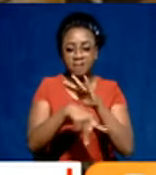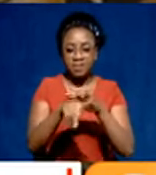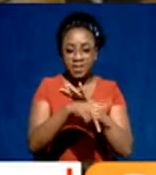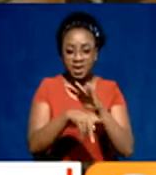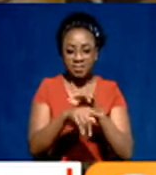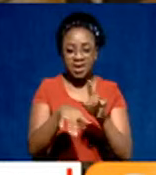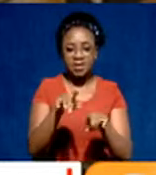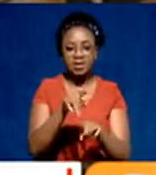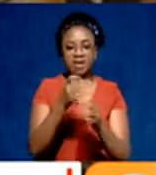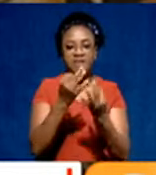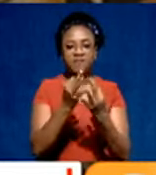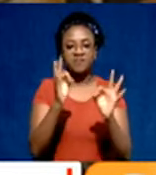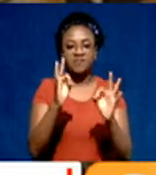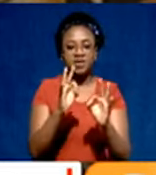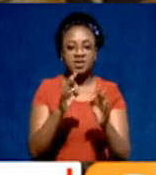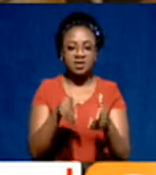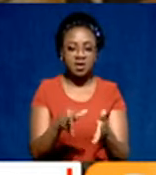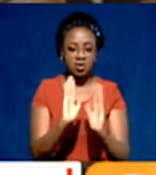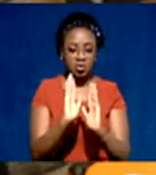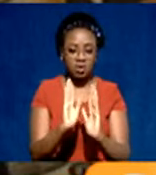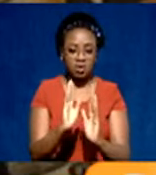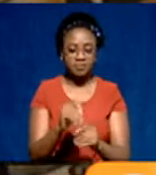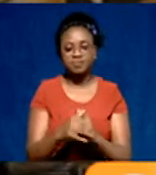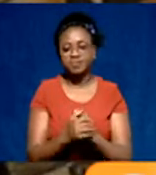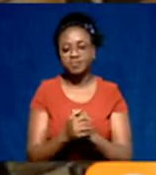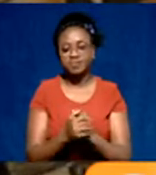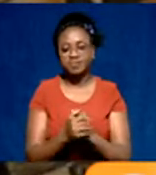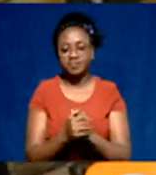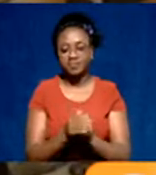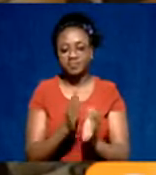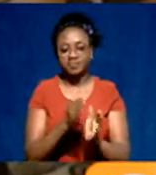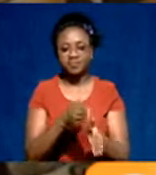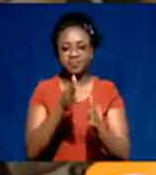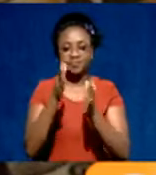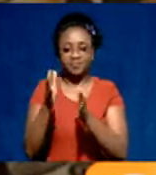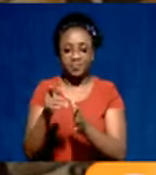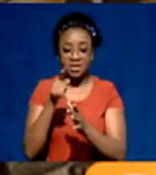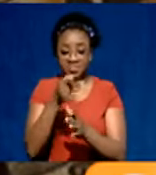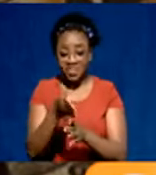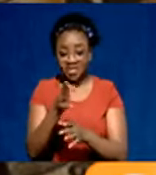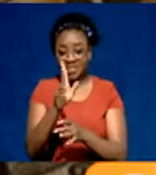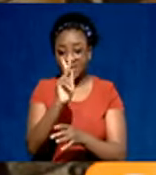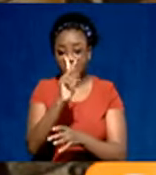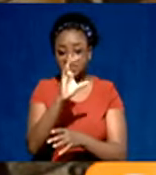ya Freehold hapo bado Nakuru. Nikaweza kupata alama ya